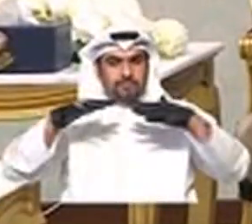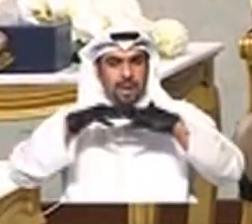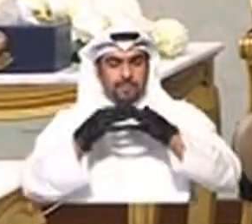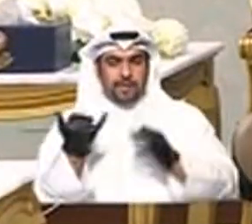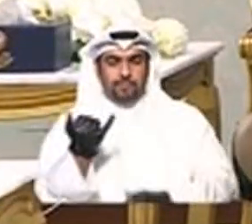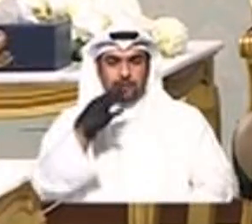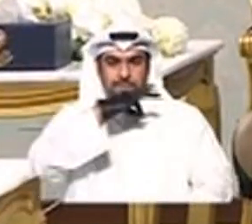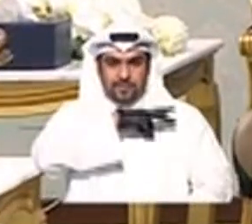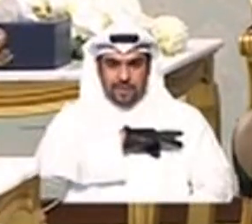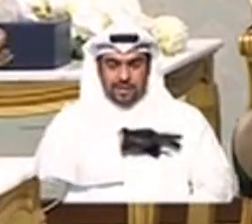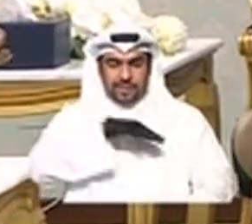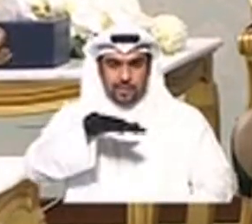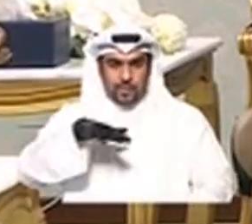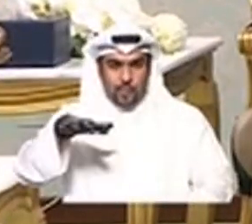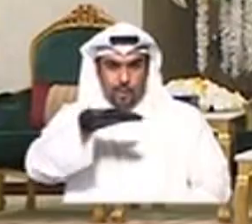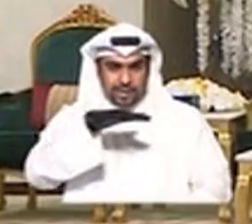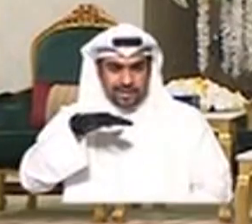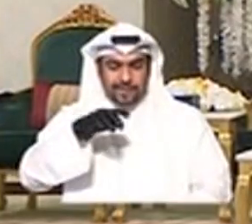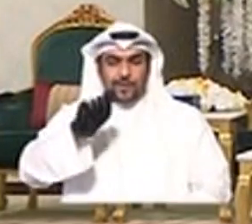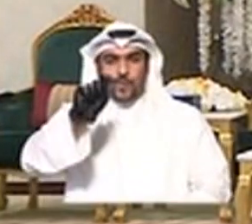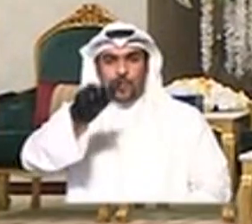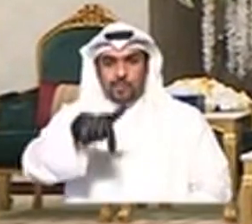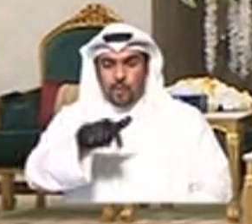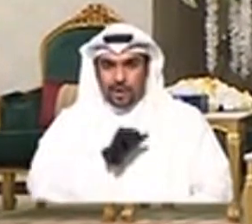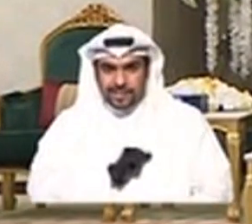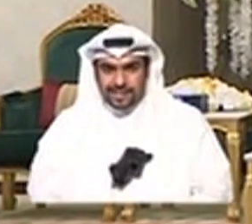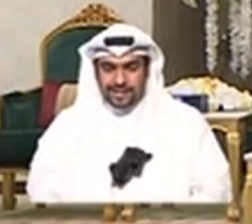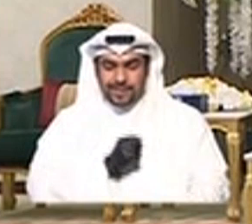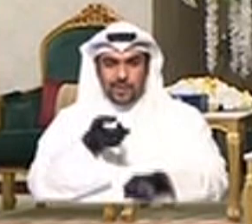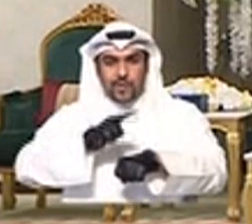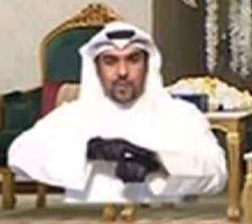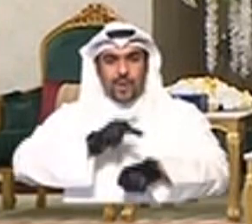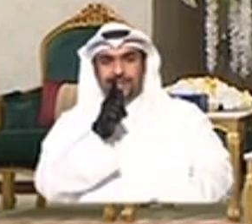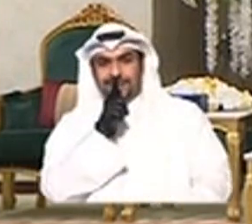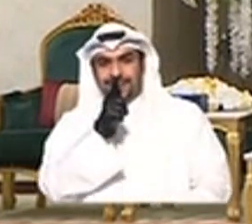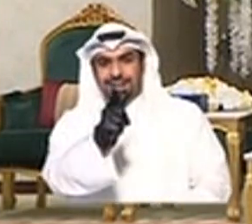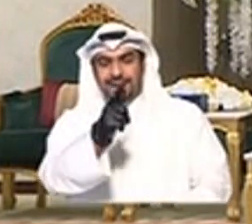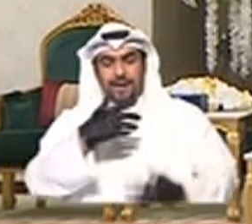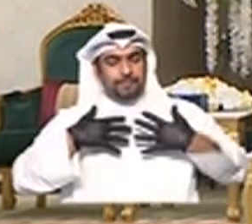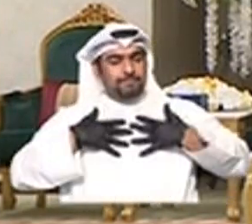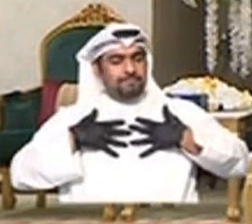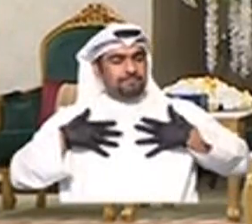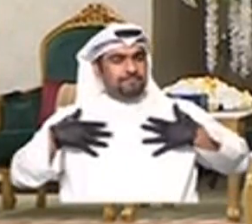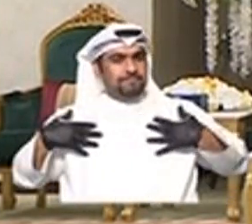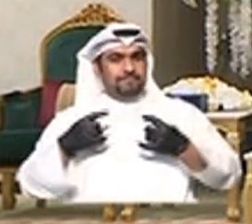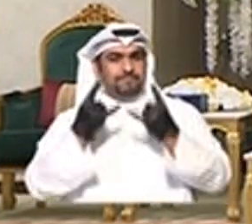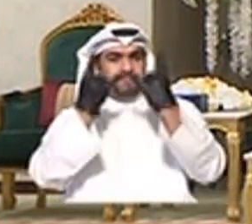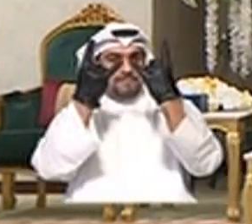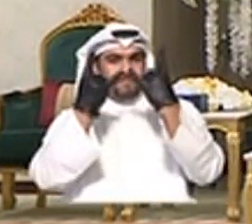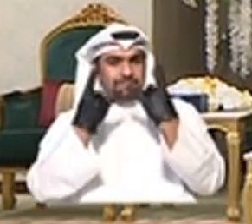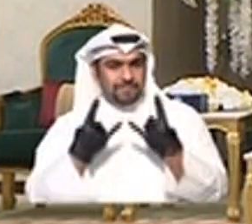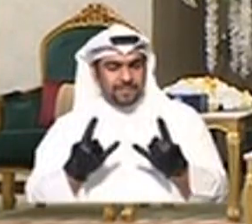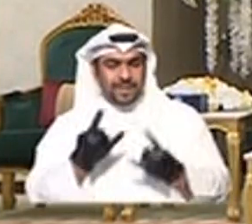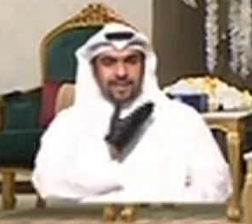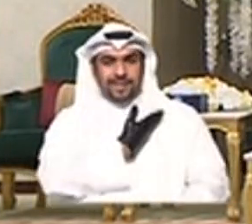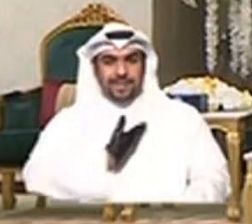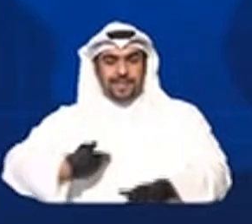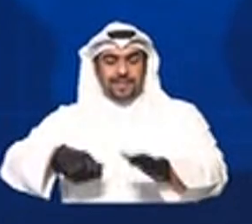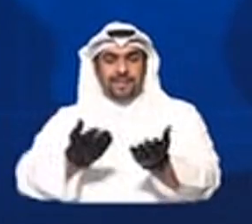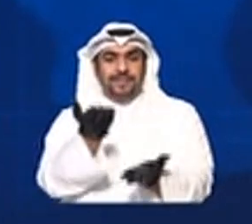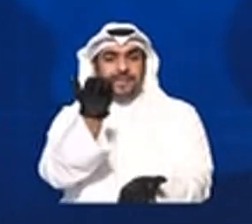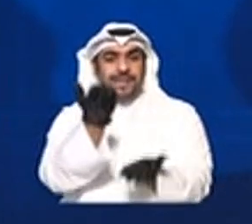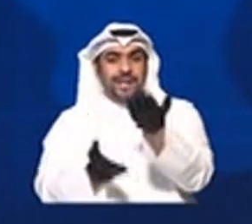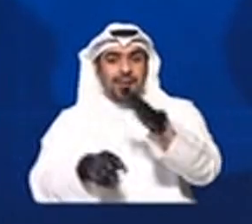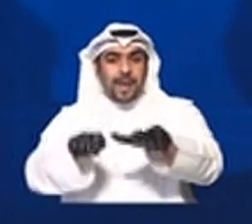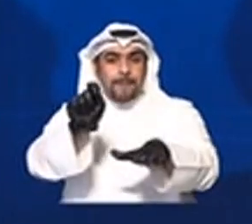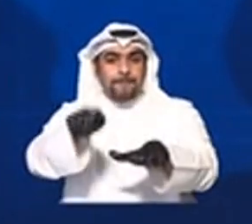الوطن والمواطنين. وأعرب سموه عن اعتزازه البالغ بالدور الكبير الذي يقوم به القضاء الكويتي الشامخ في مساندة